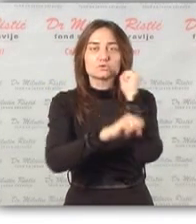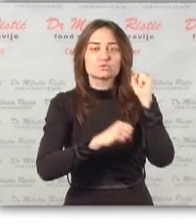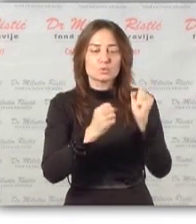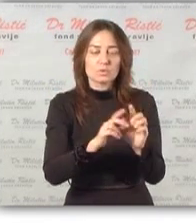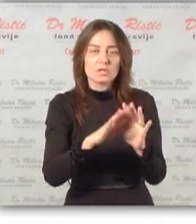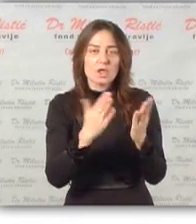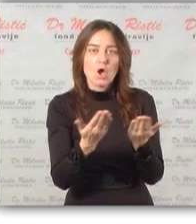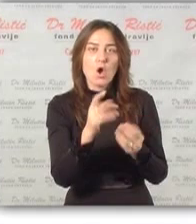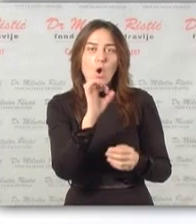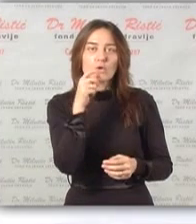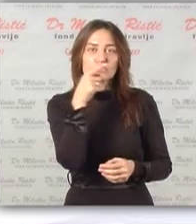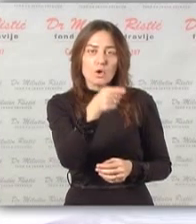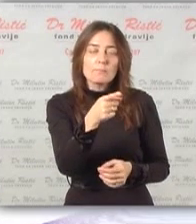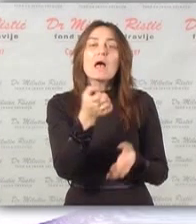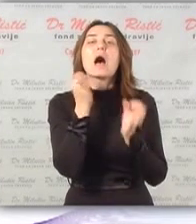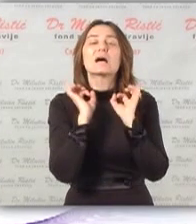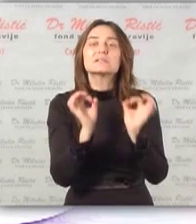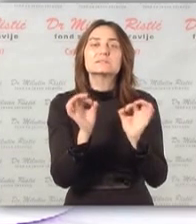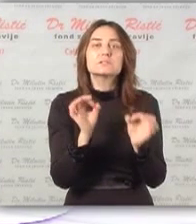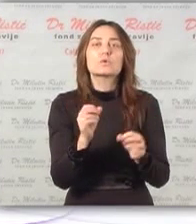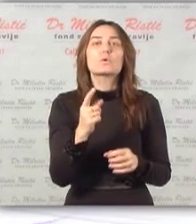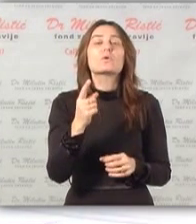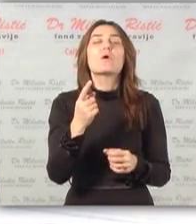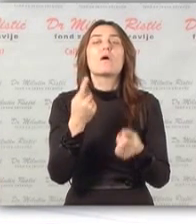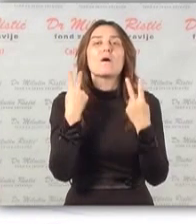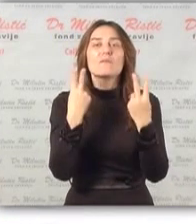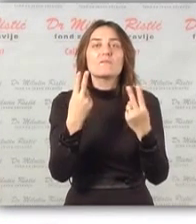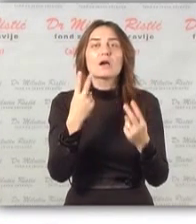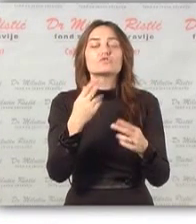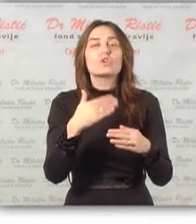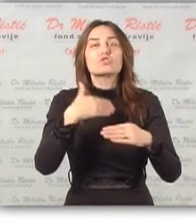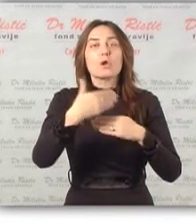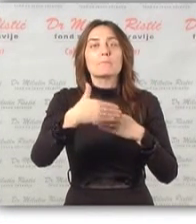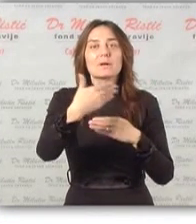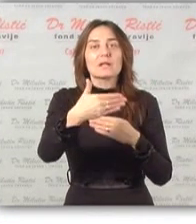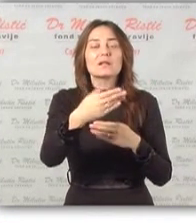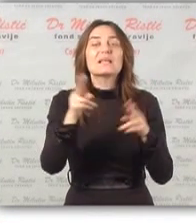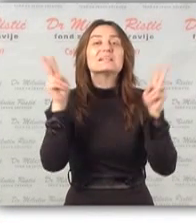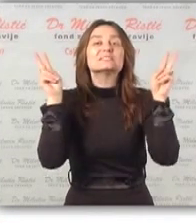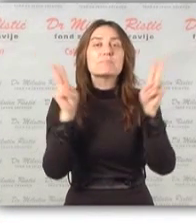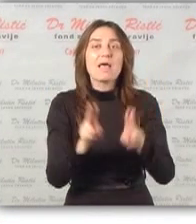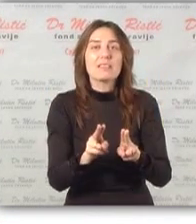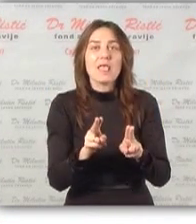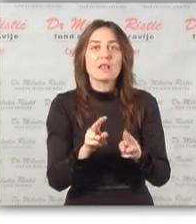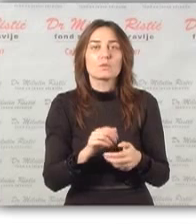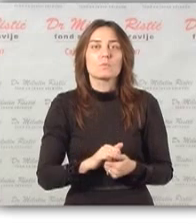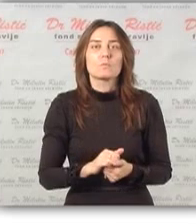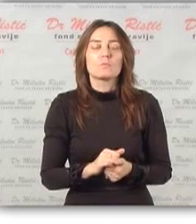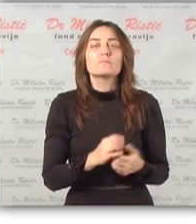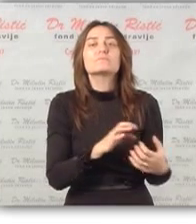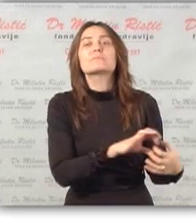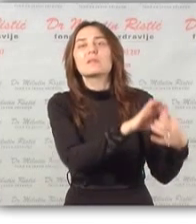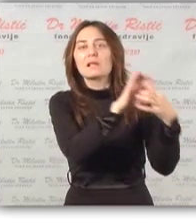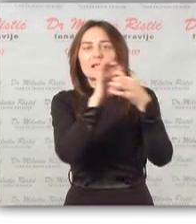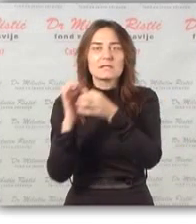dokumentovane studije o tome, ali je sasvim sigurno da značajno doprinose smanjenju